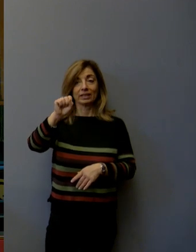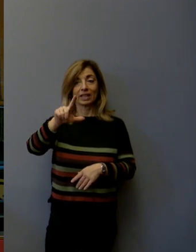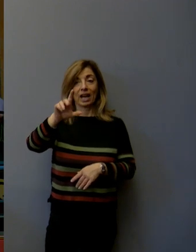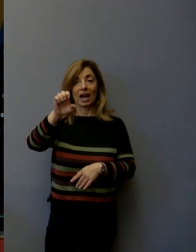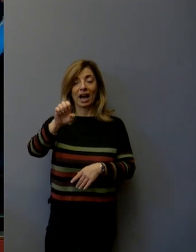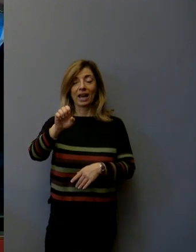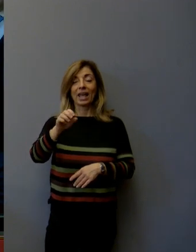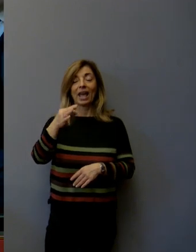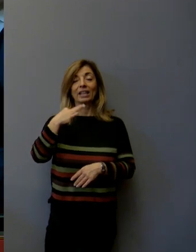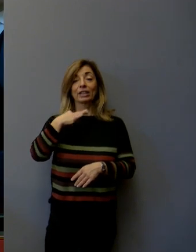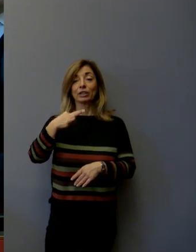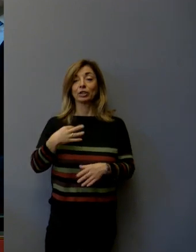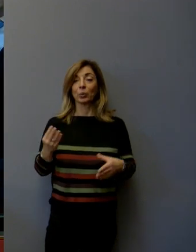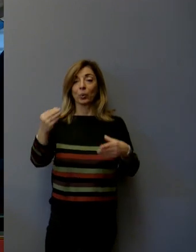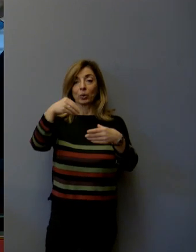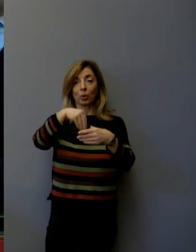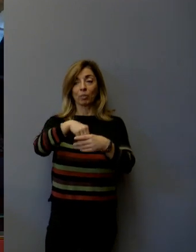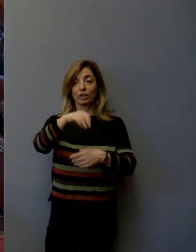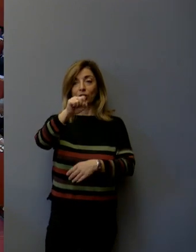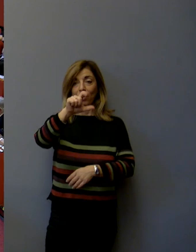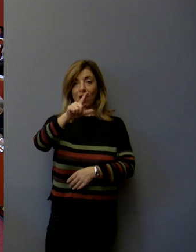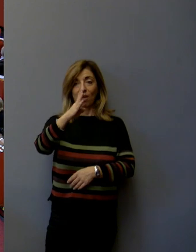Albaro al quale